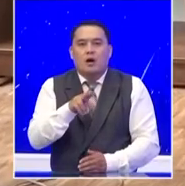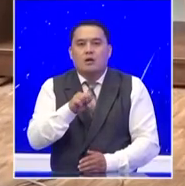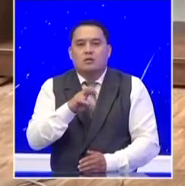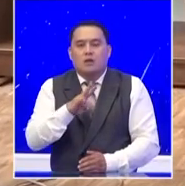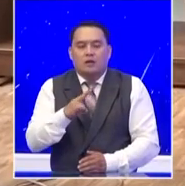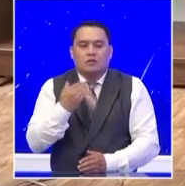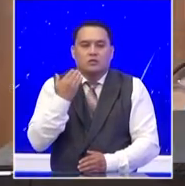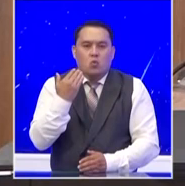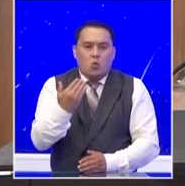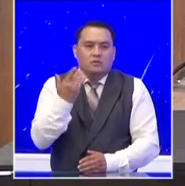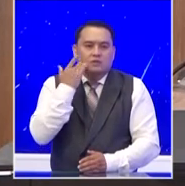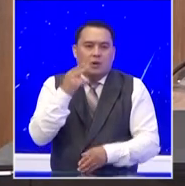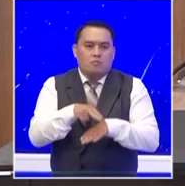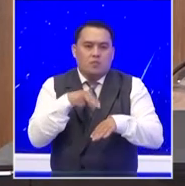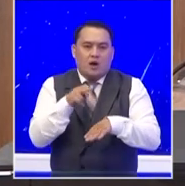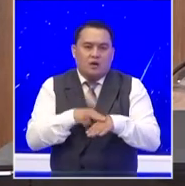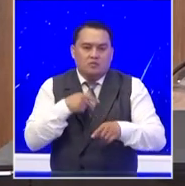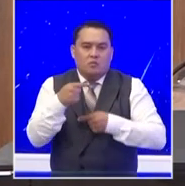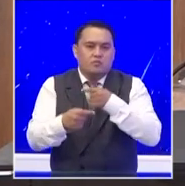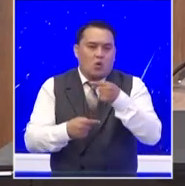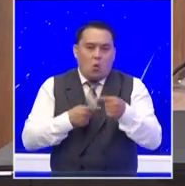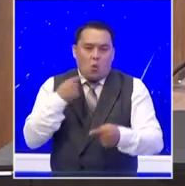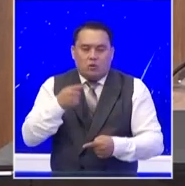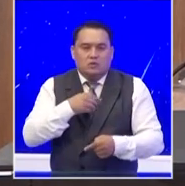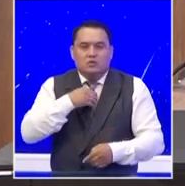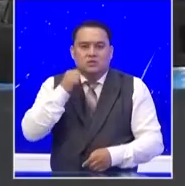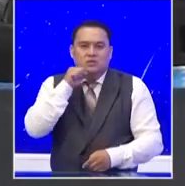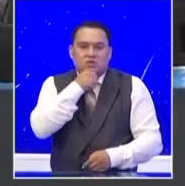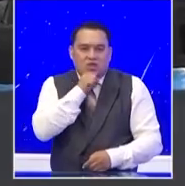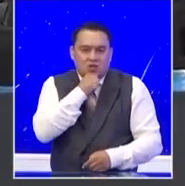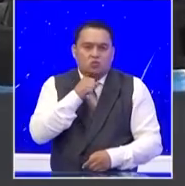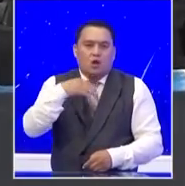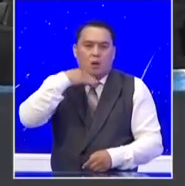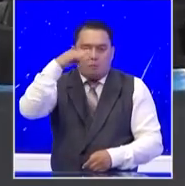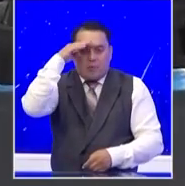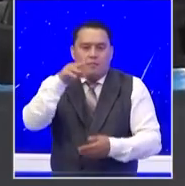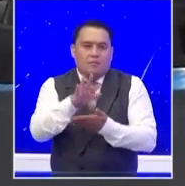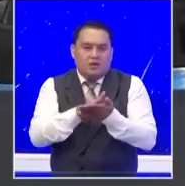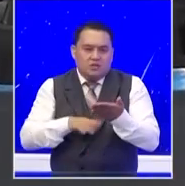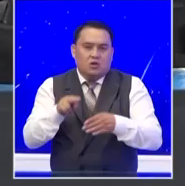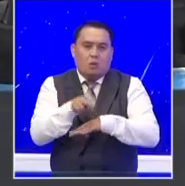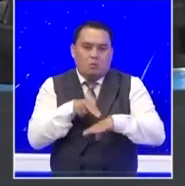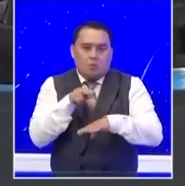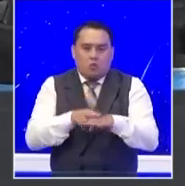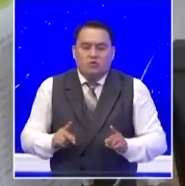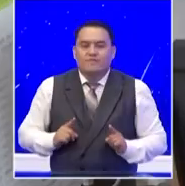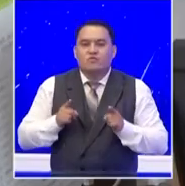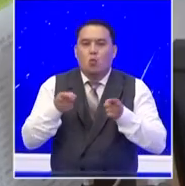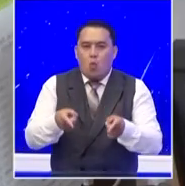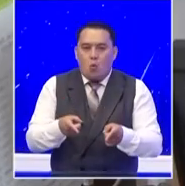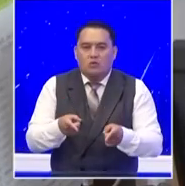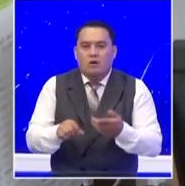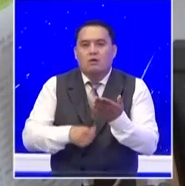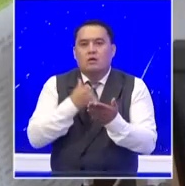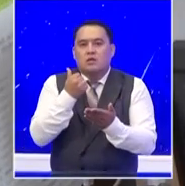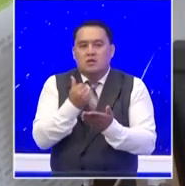страж правопорядка, полицейский в 3-м поколении. Именно пример отца и деда вдохновил мужчину вступить в ряды сотрудников правоохранительных органов. Однако